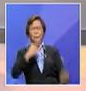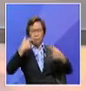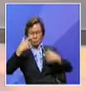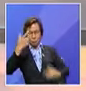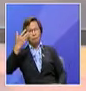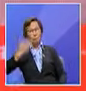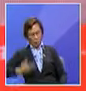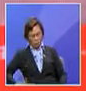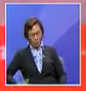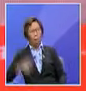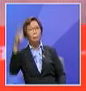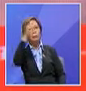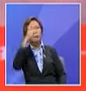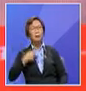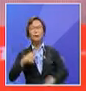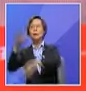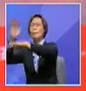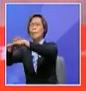kita mengajak rakyat